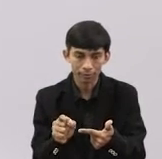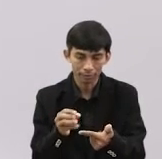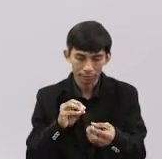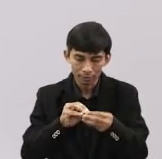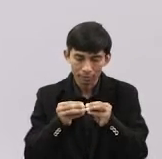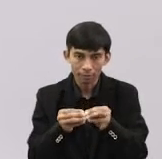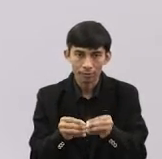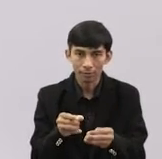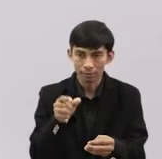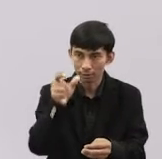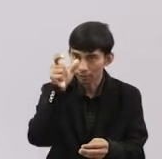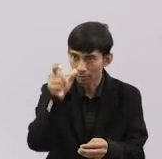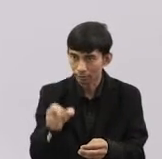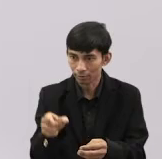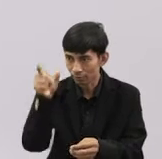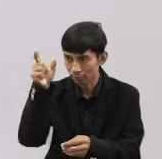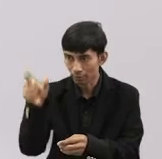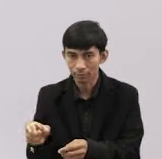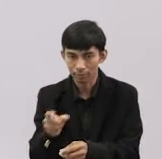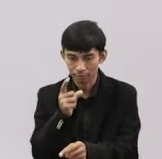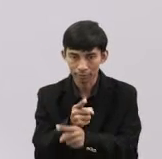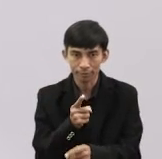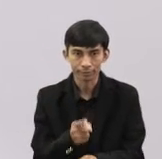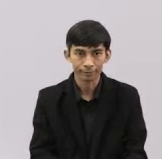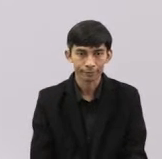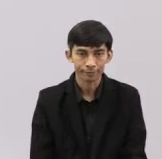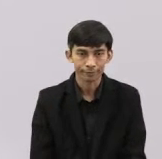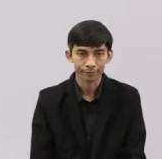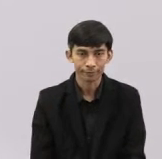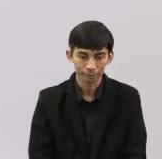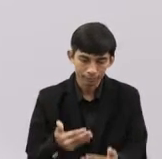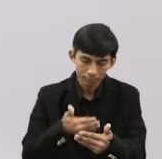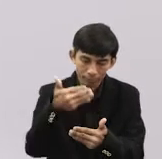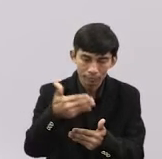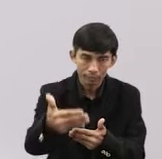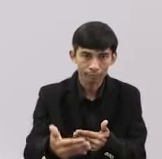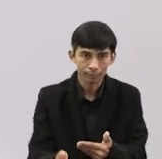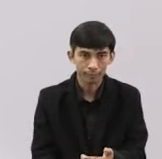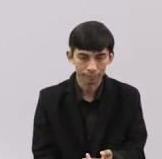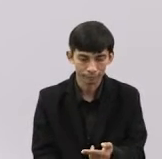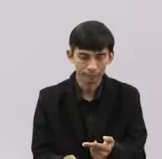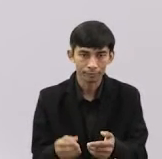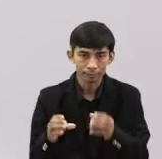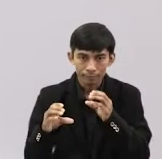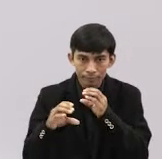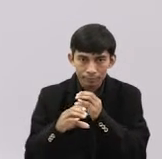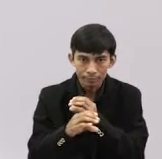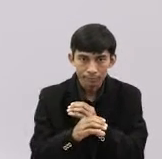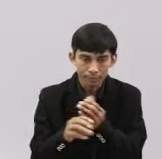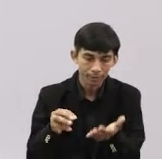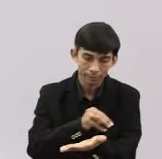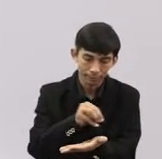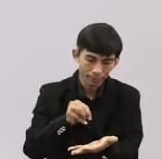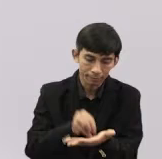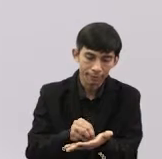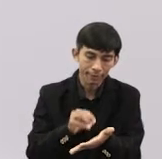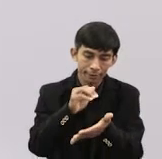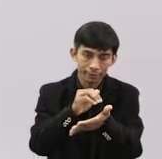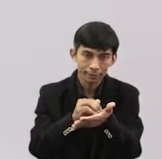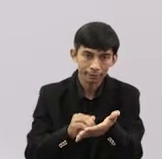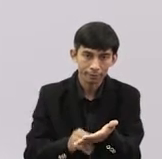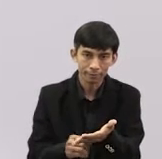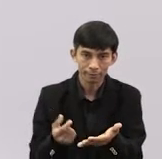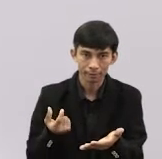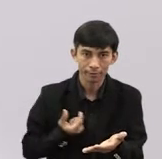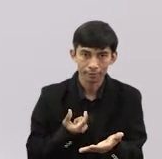lê ỏi trở tám tùng. Bạn tốt mốc cư con kẹt ở nơi bảo mạng vị thí đó.